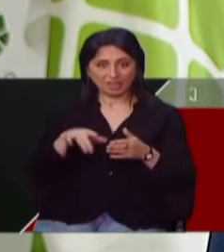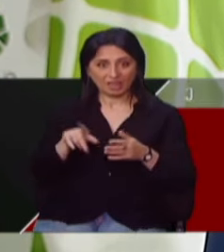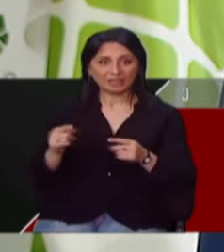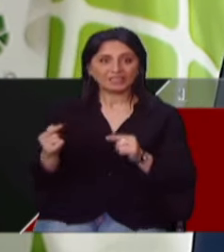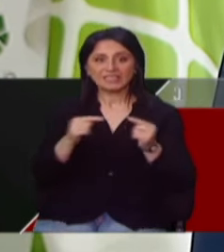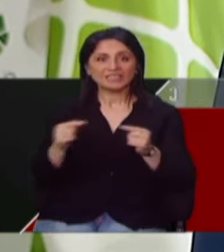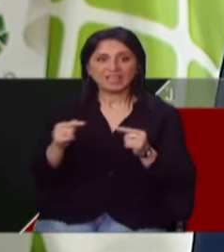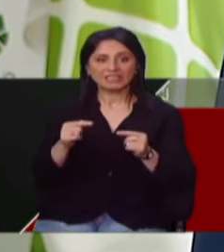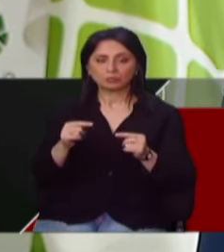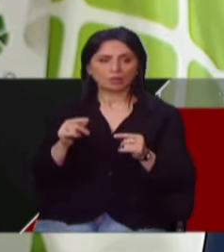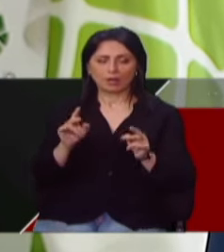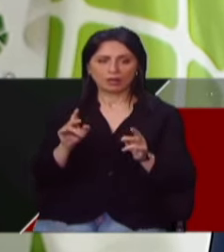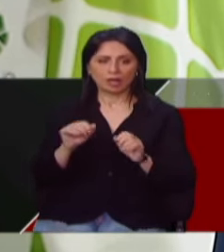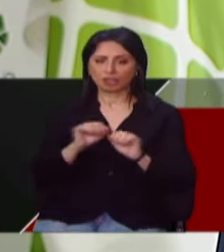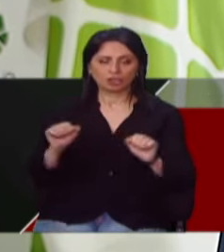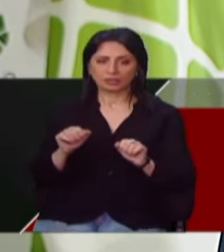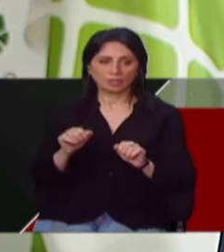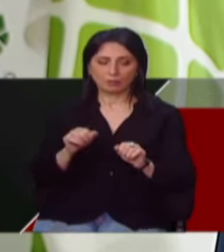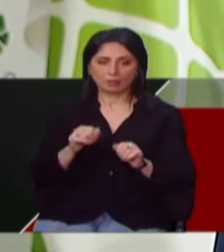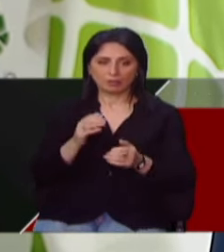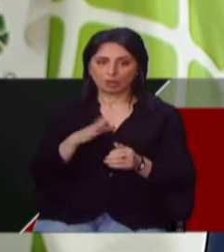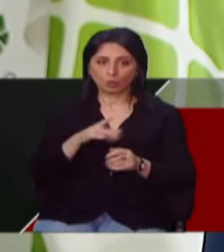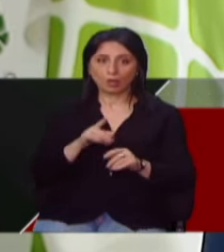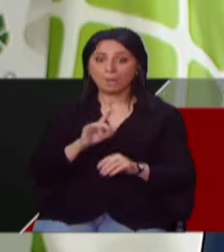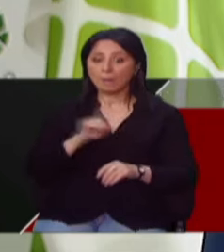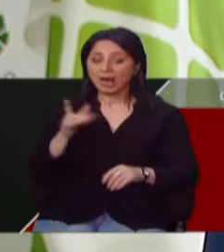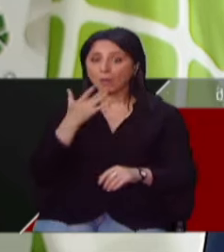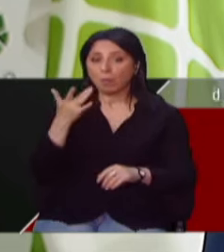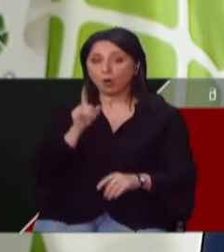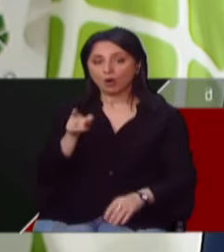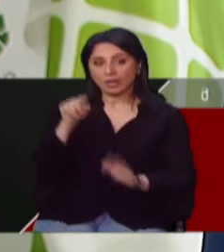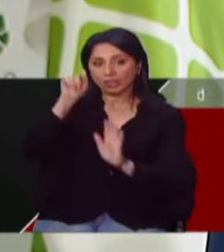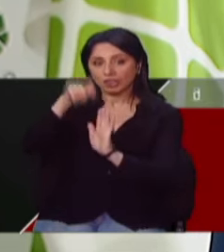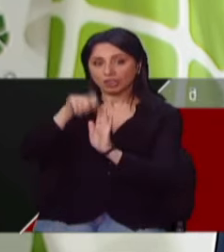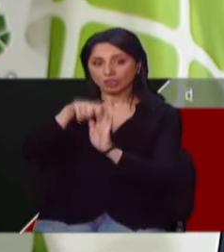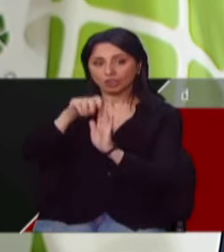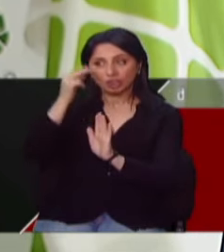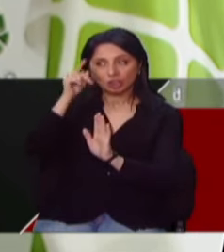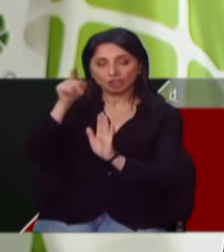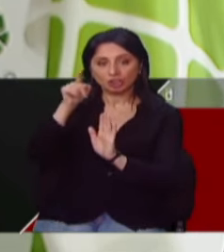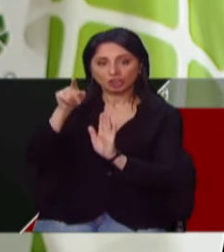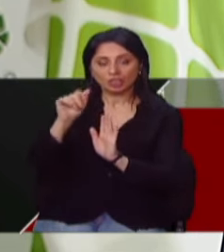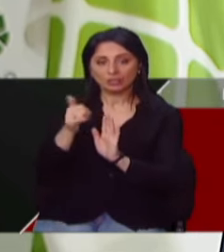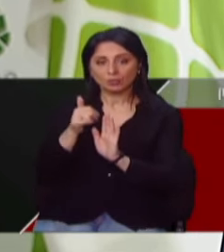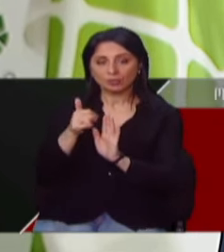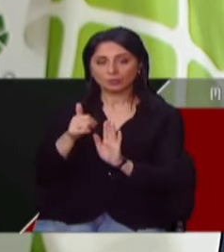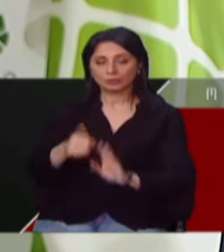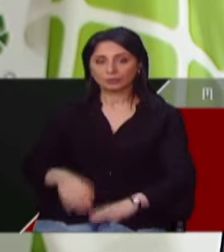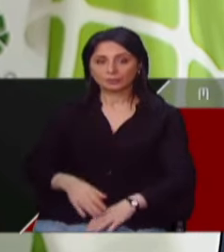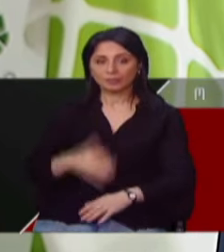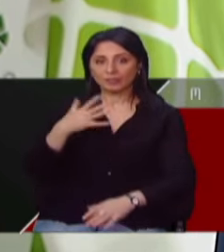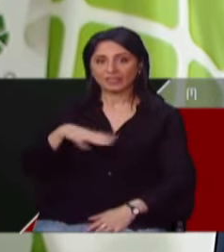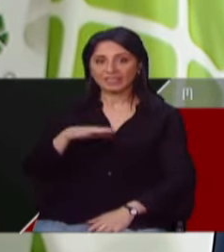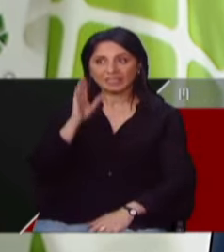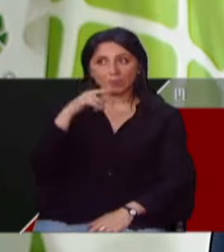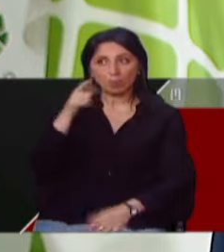magistrații n-am legat aferiam, dar așezi în condes, mă gândeam. Politicul componente, romlit ați ai cinet, romlit roborț, s-a